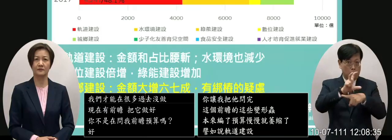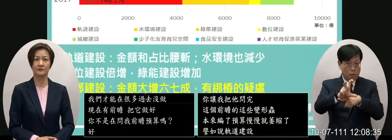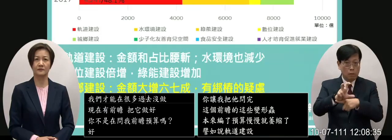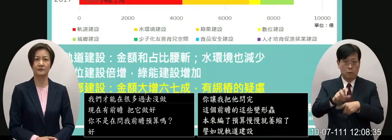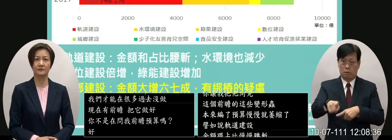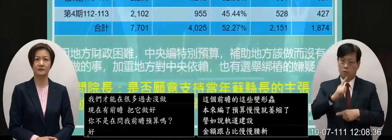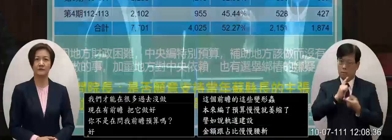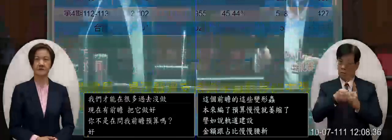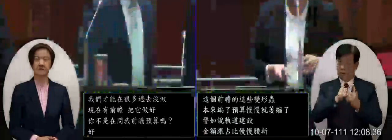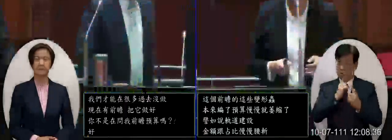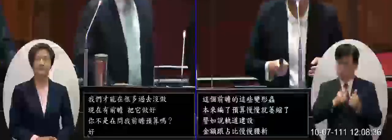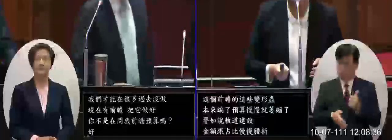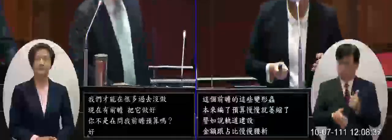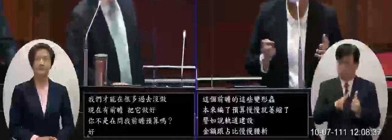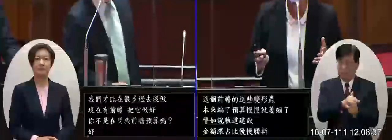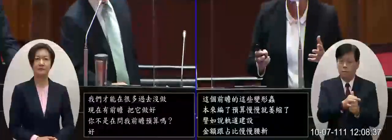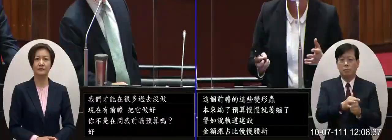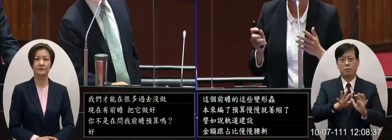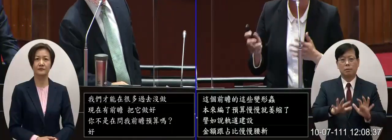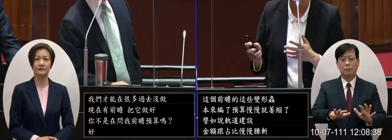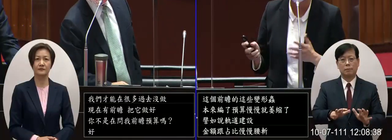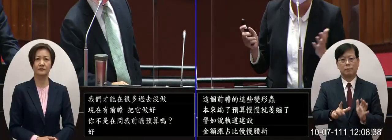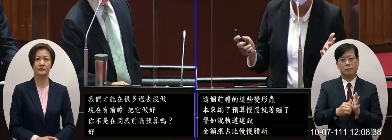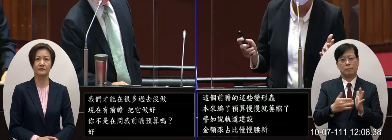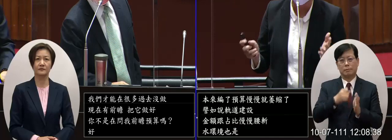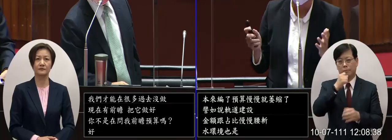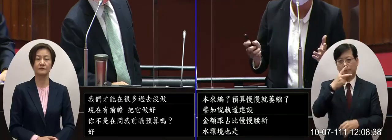这个绑桩的嫌疑。那最后其实，